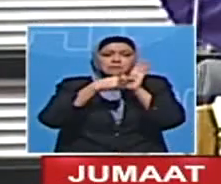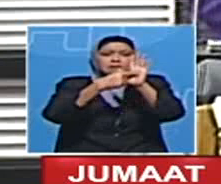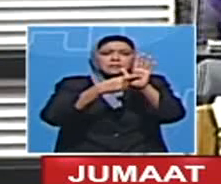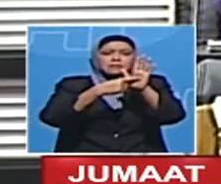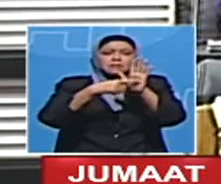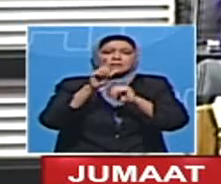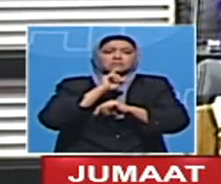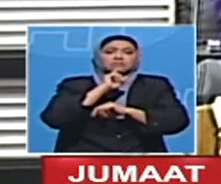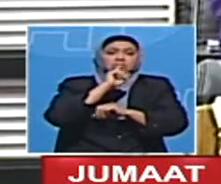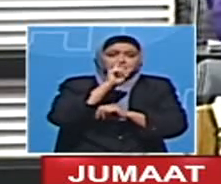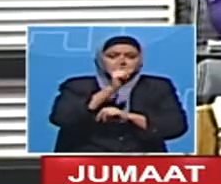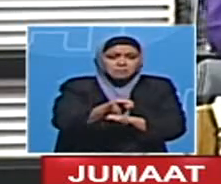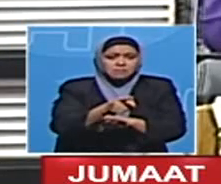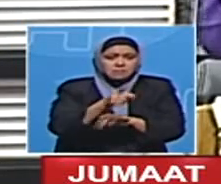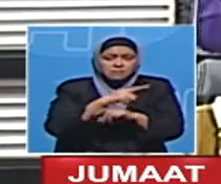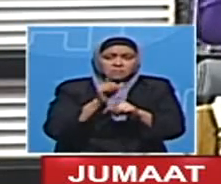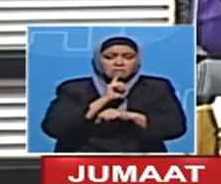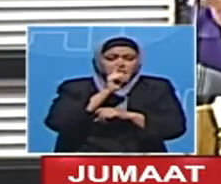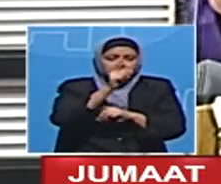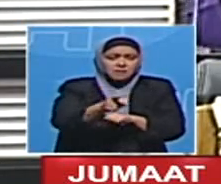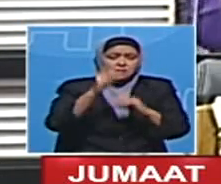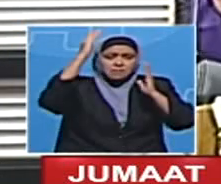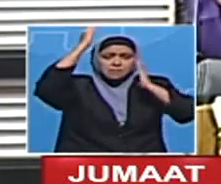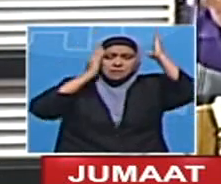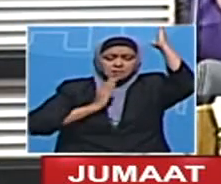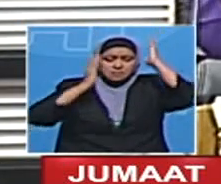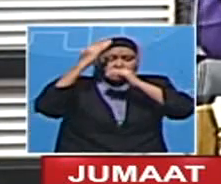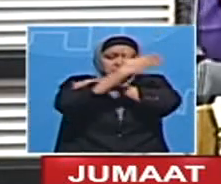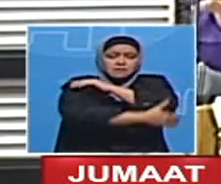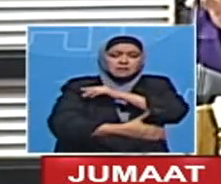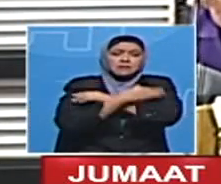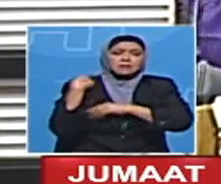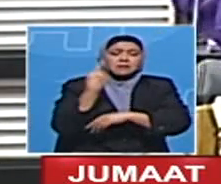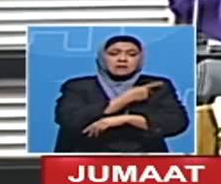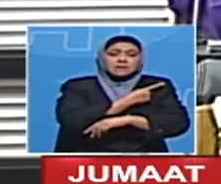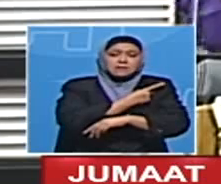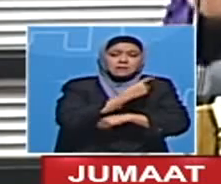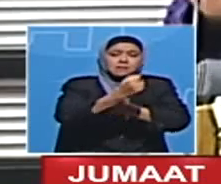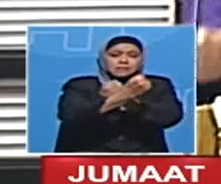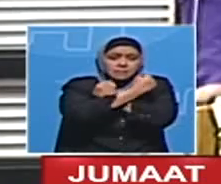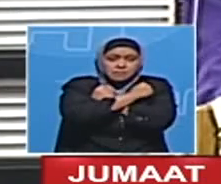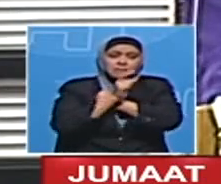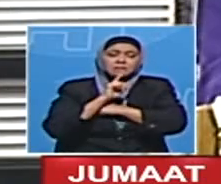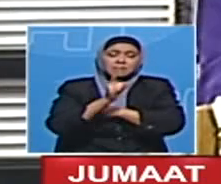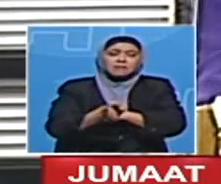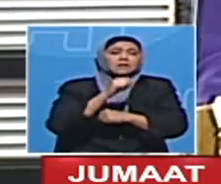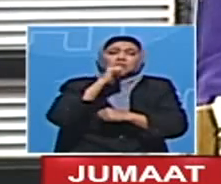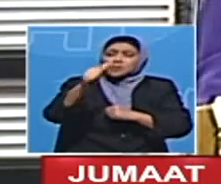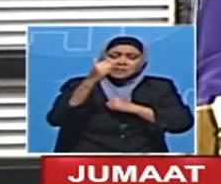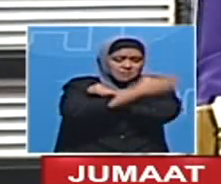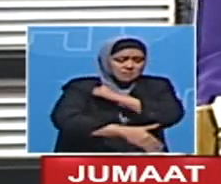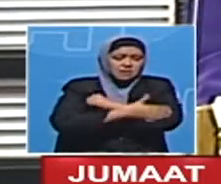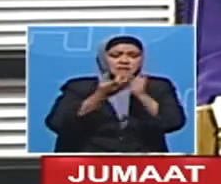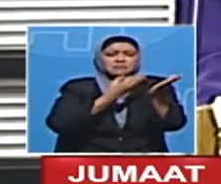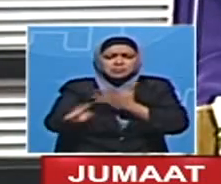bahawa real realitinya Malaysia negara kita yang tercinta bukanlah negara yang gagal atau